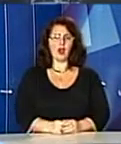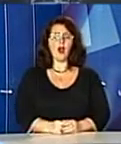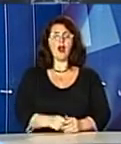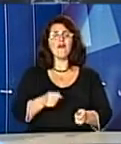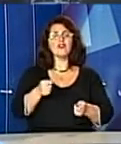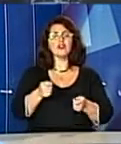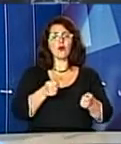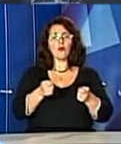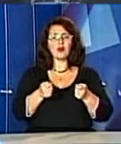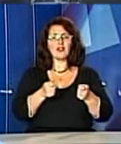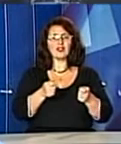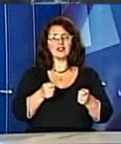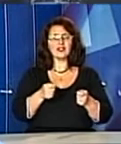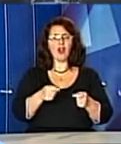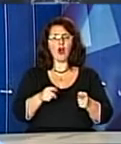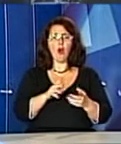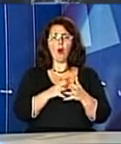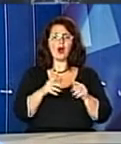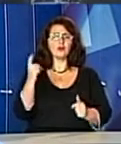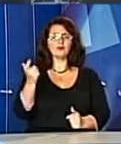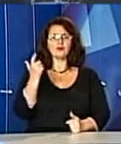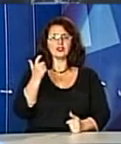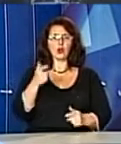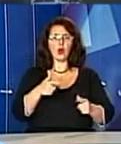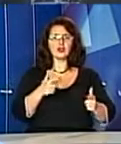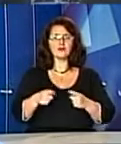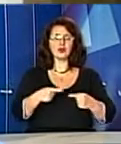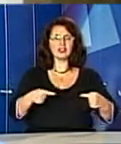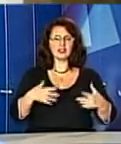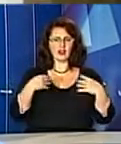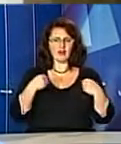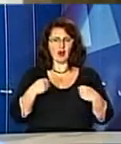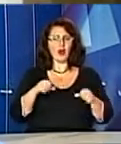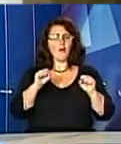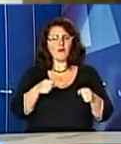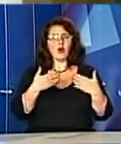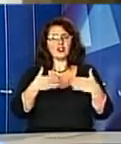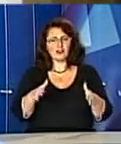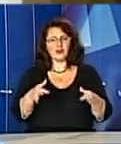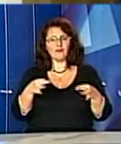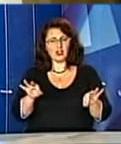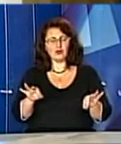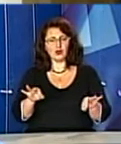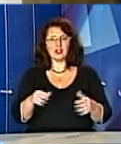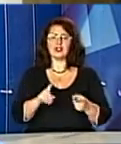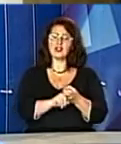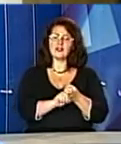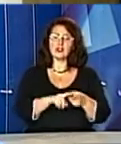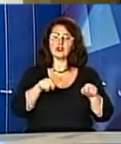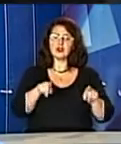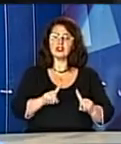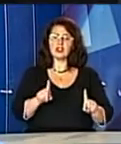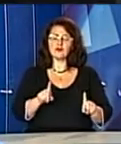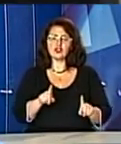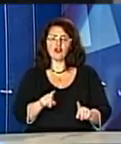Львова зможе вийти на волю після внесення коштів. Нагадаю, 17 листопада працівники військової прокуратури разом із